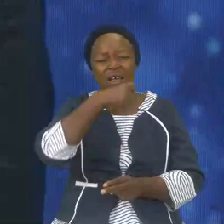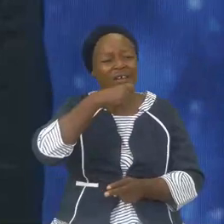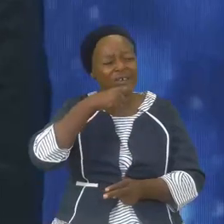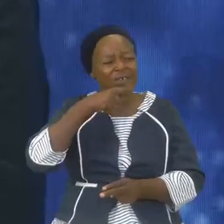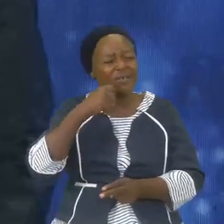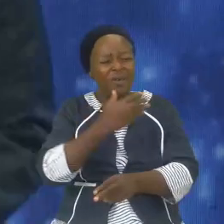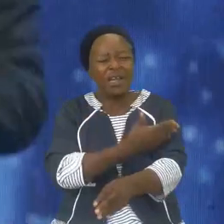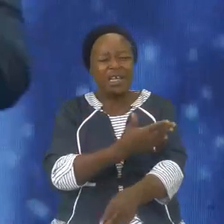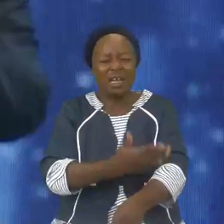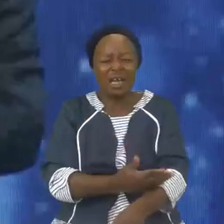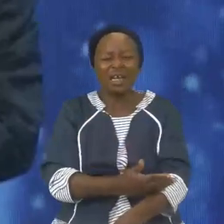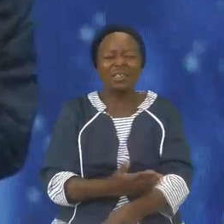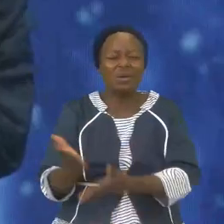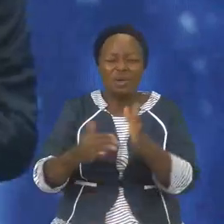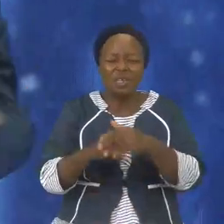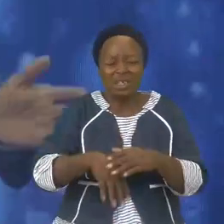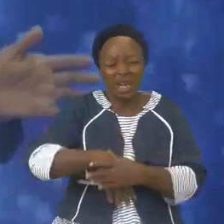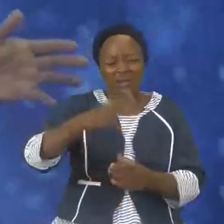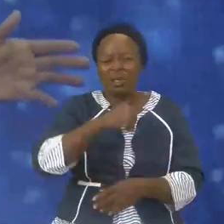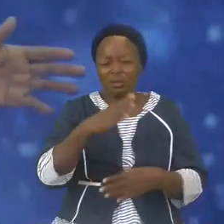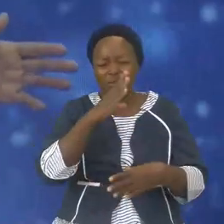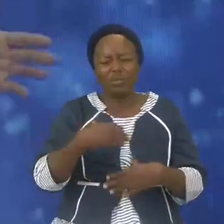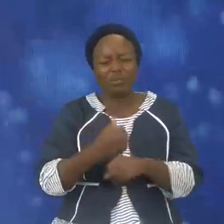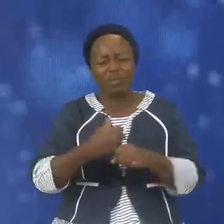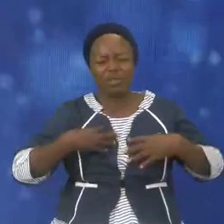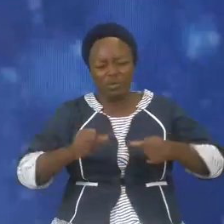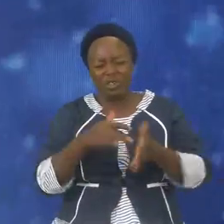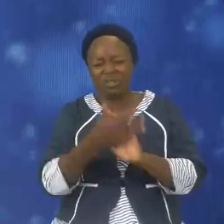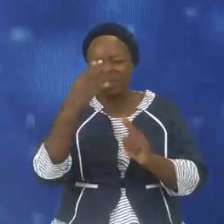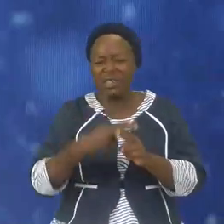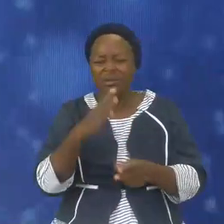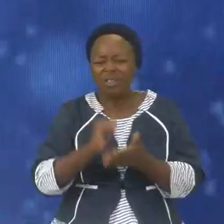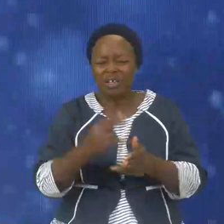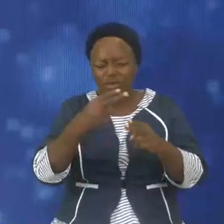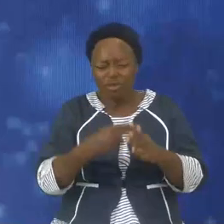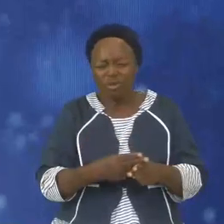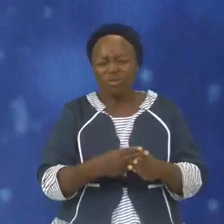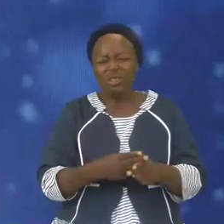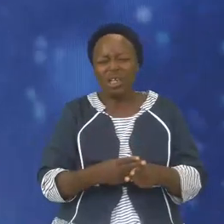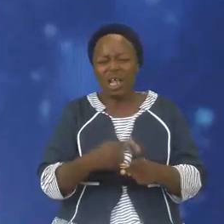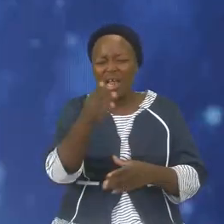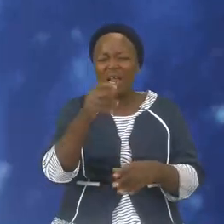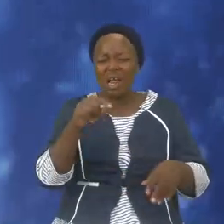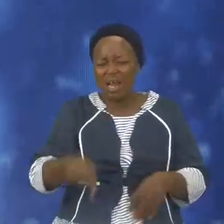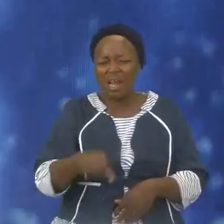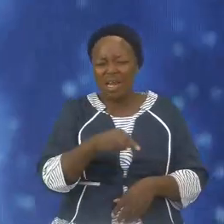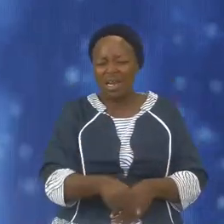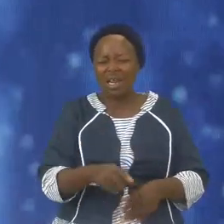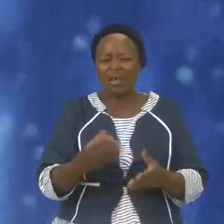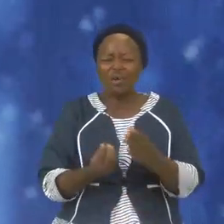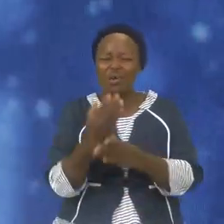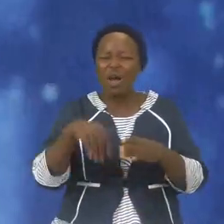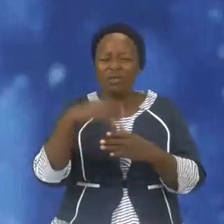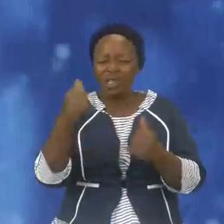La main sèche, tendez-la et étendez-la et qu'elle soit guérie au nom de Jésus.